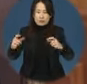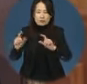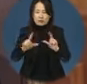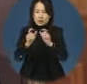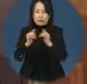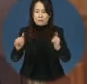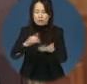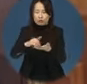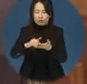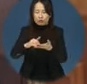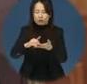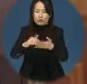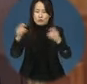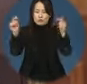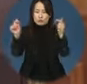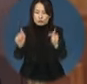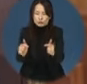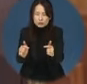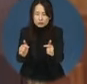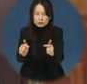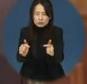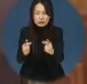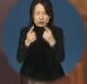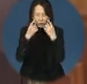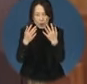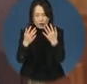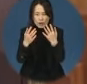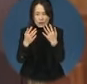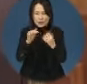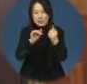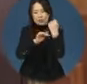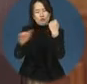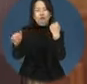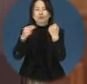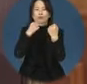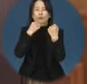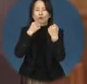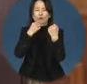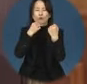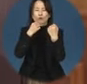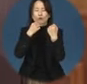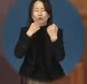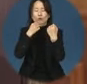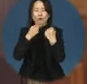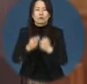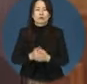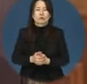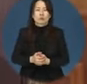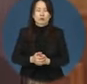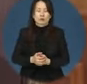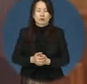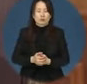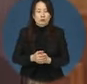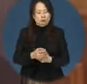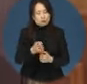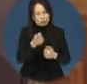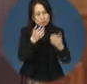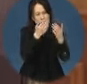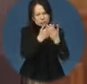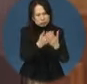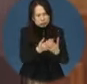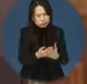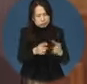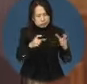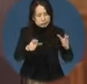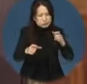정확한 지수가 없었습니다 예 어느 지역을 말하냐 물론 조금 더 어 낙후된 지역이 있고 또는